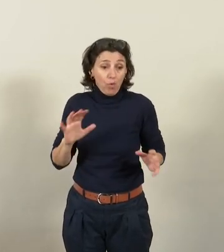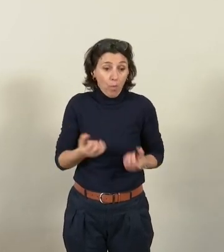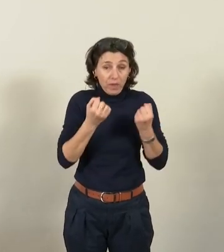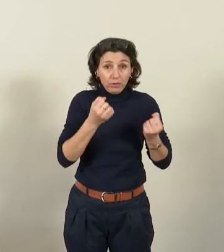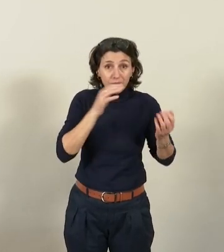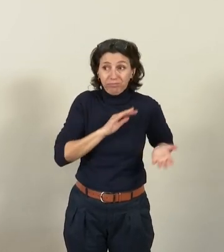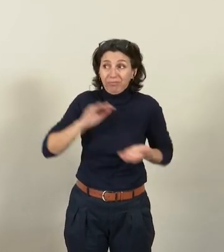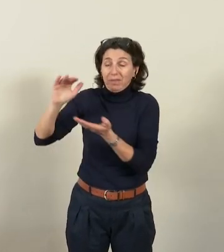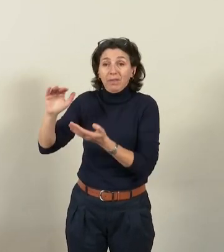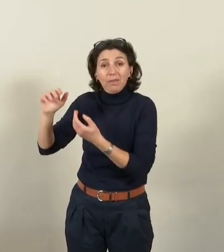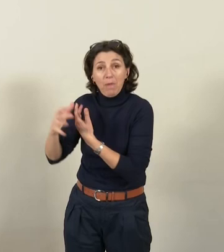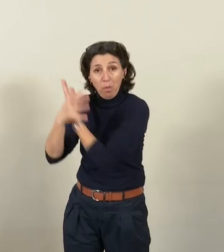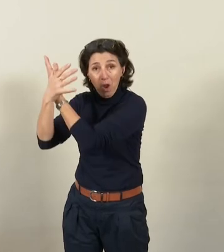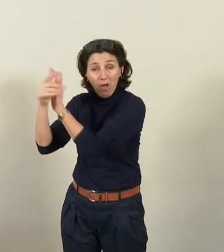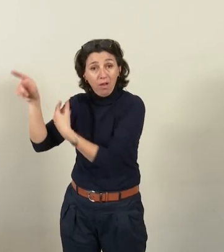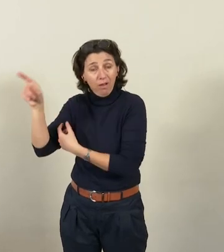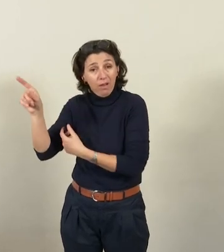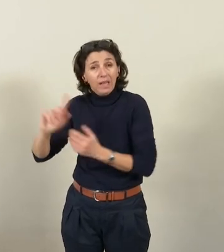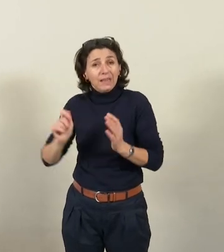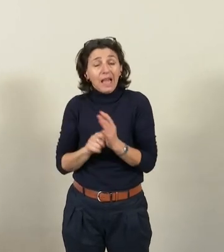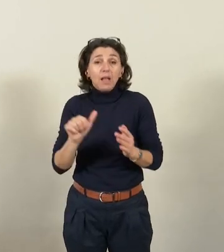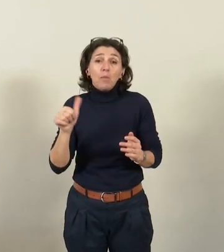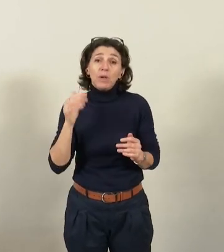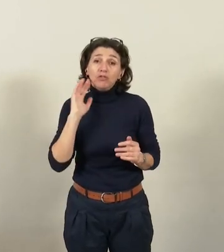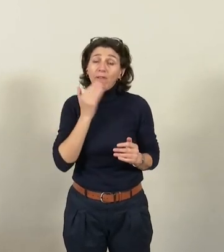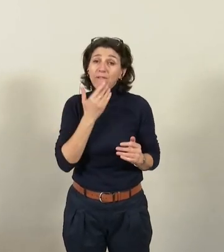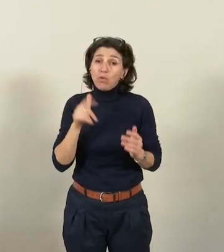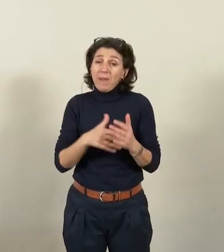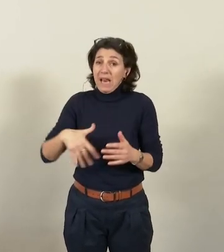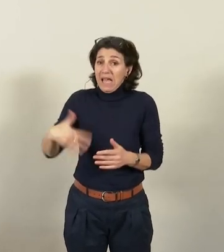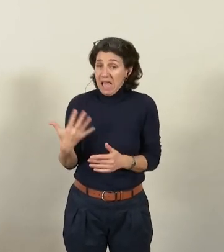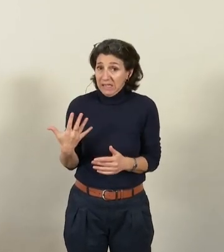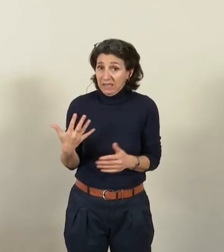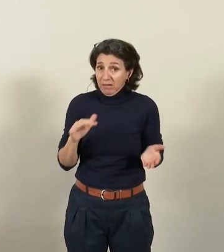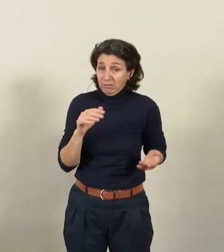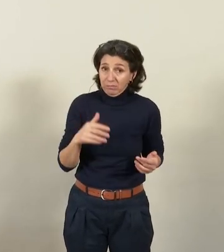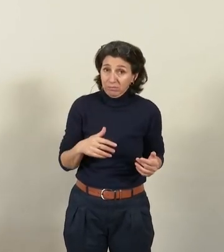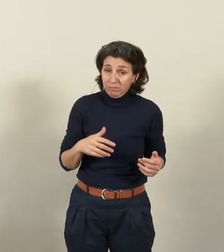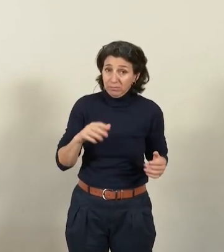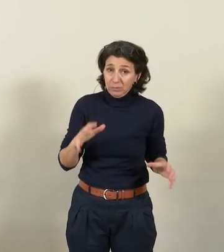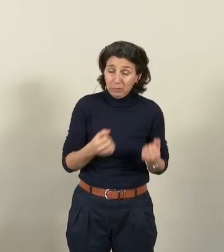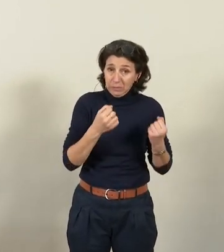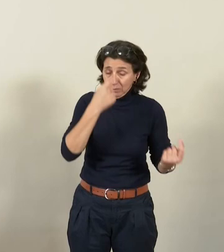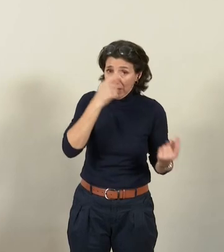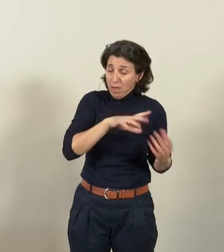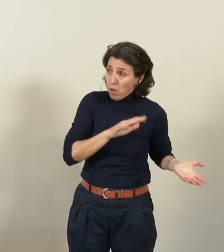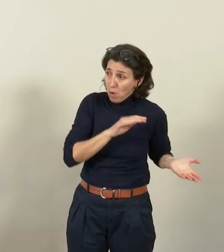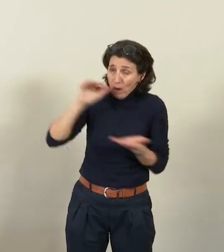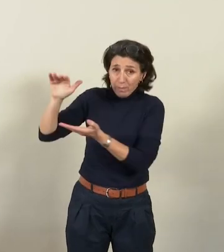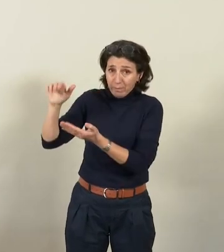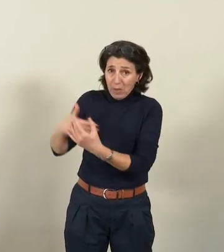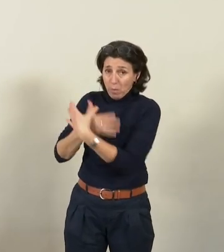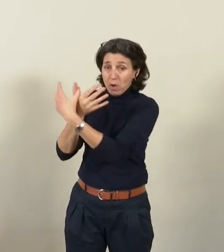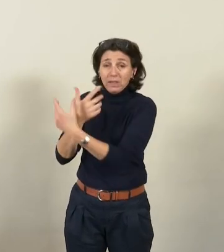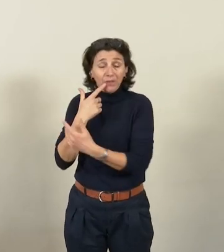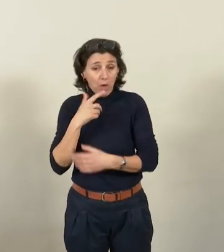au 1er janvier 2015 donc ce qui se passe pour cette échelle local c'est que les communes ont en fait le pouvoir de bloquer hein donc celles